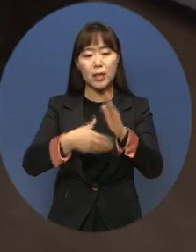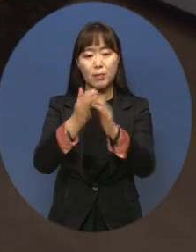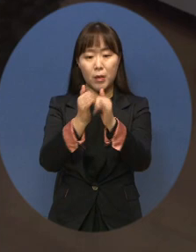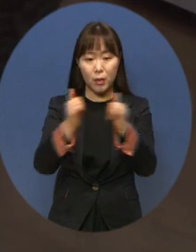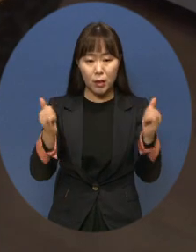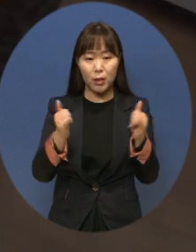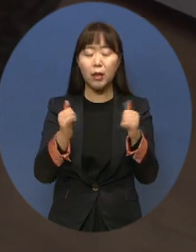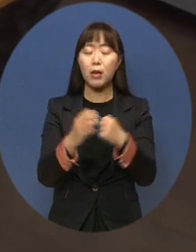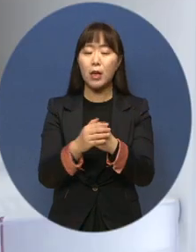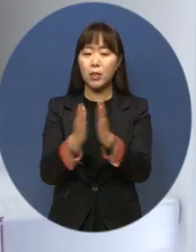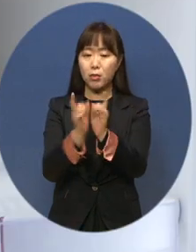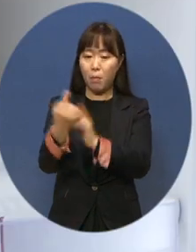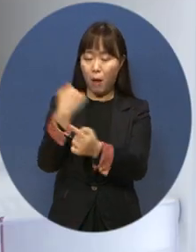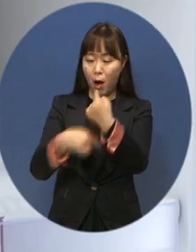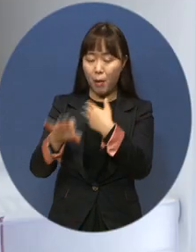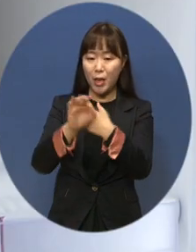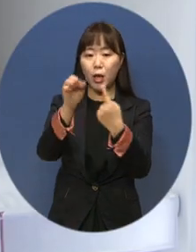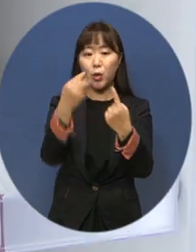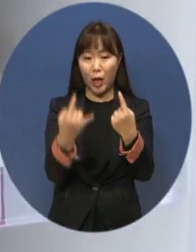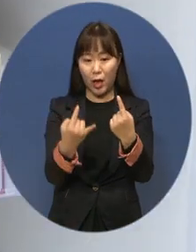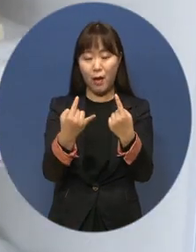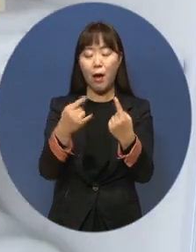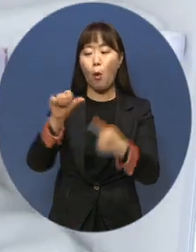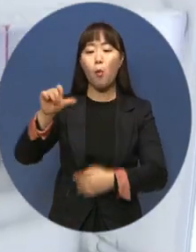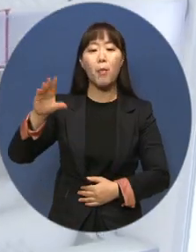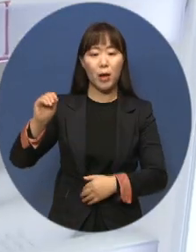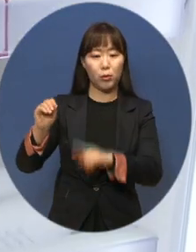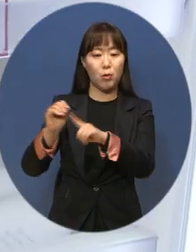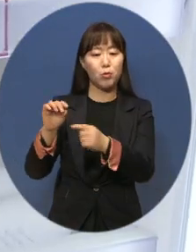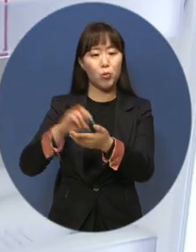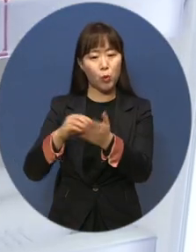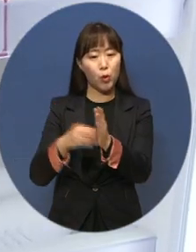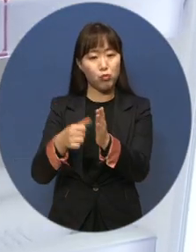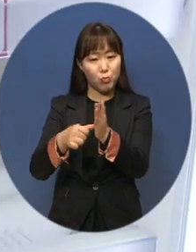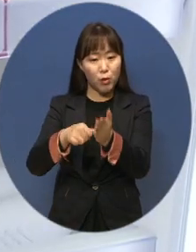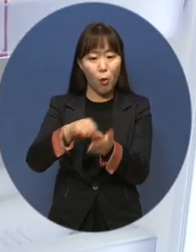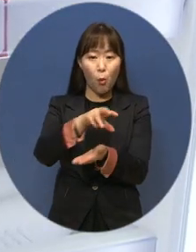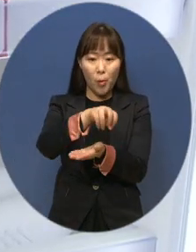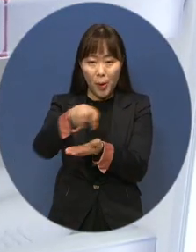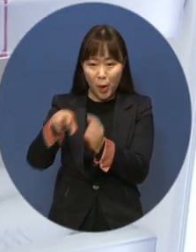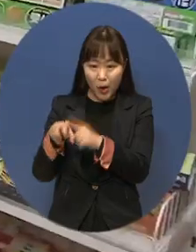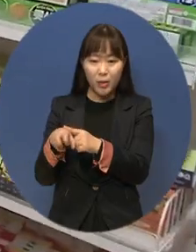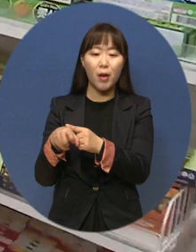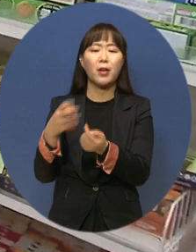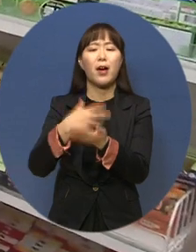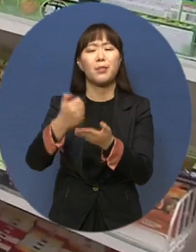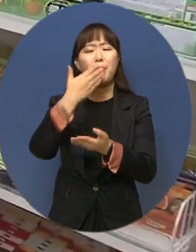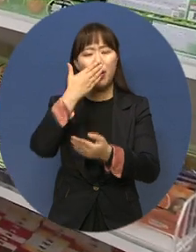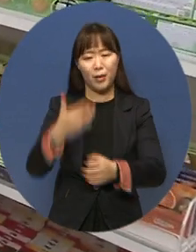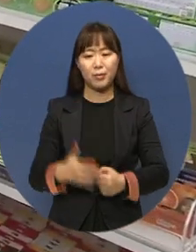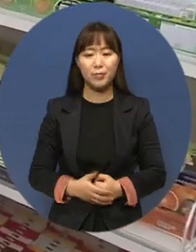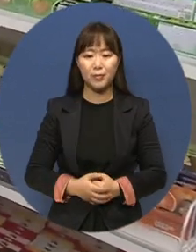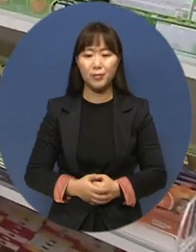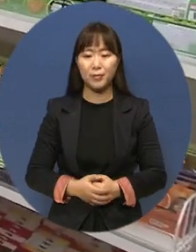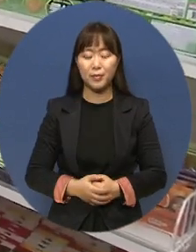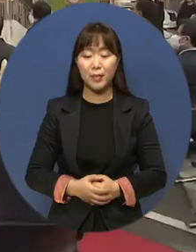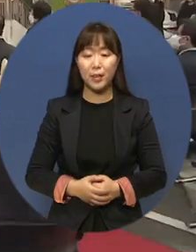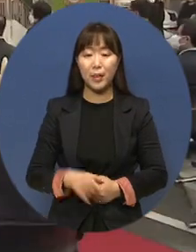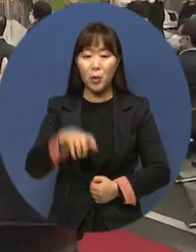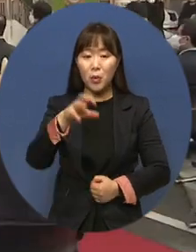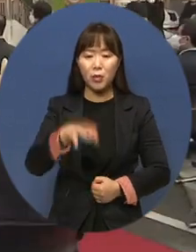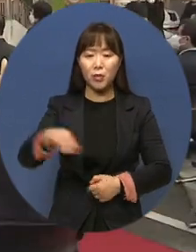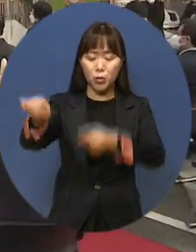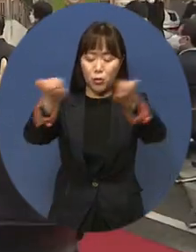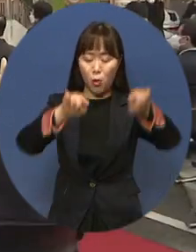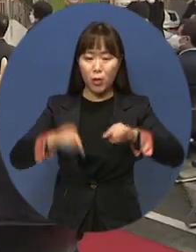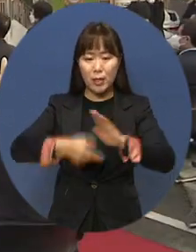나눔곡간에 방문하면 1회에 한해 5만 원 상당의 물품을 선택해 무상으로 받아갈 수 있는 제도입니다. 나눔곡간은